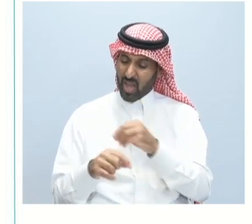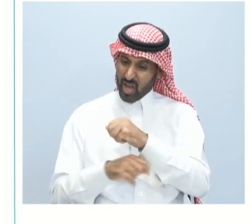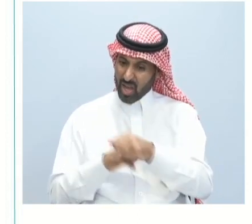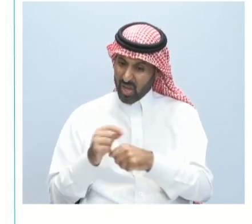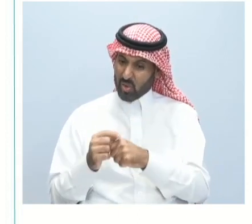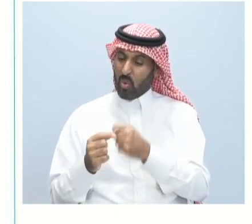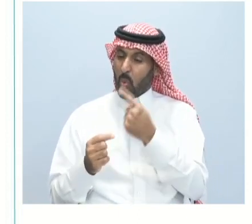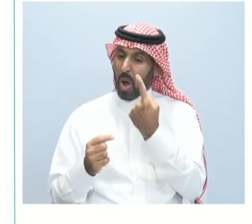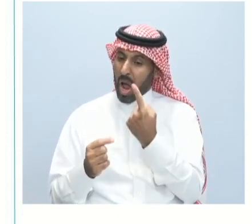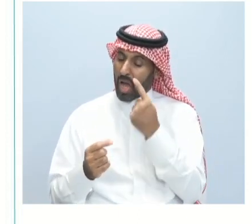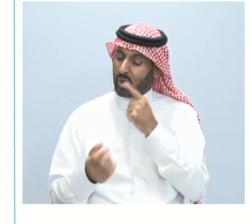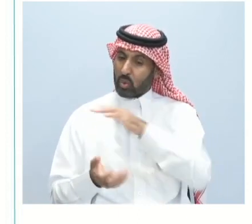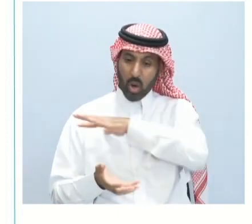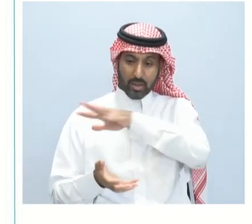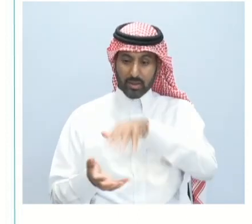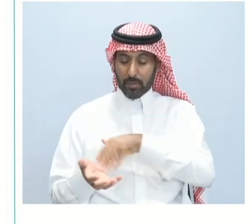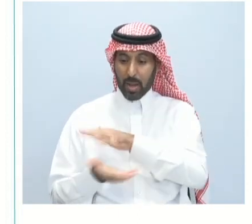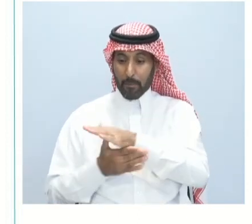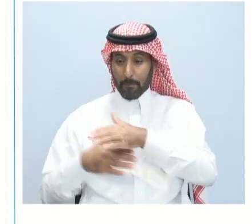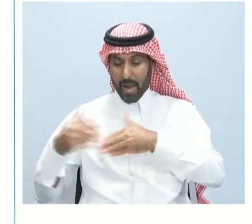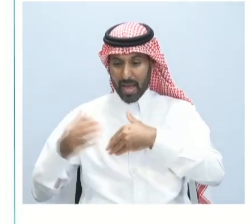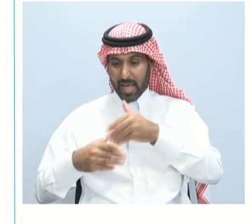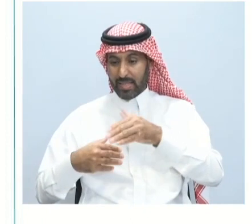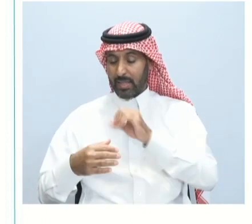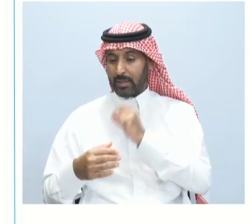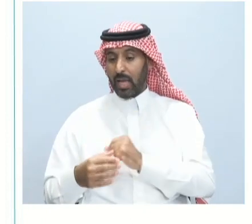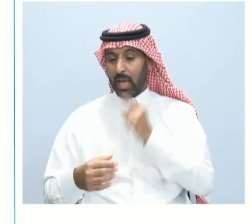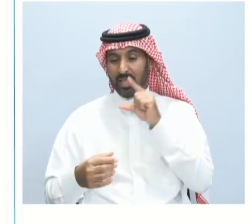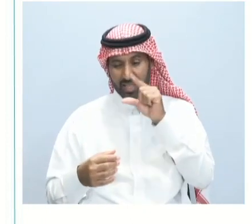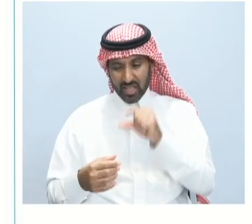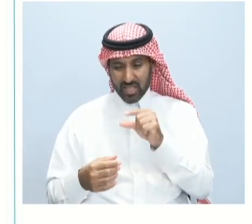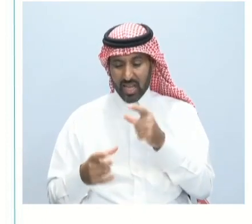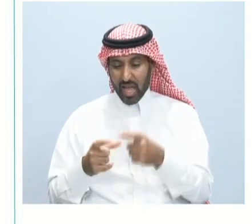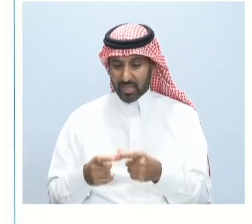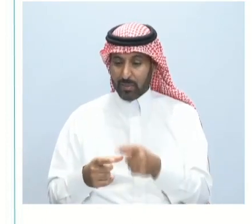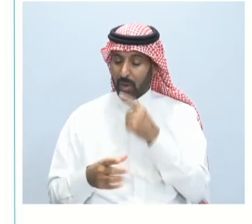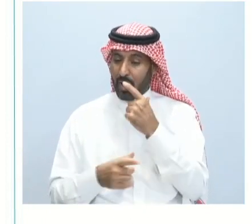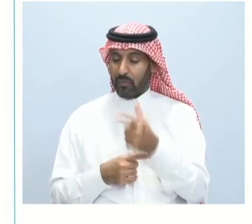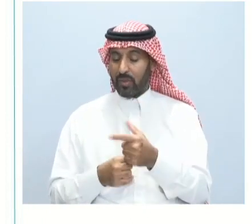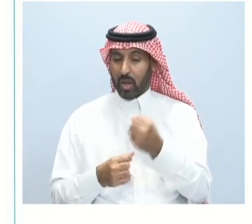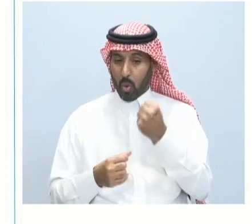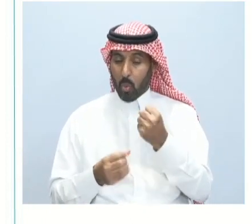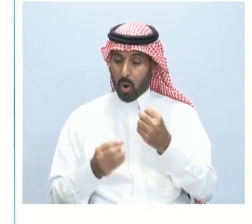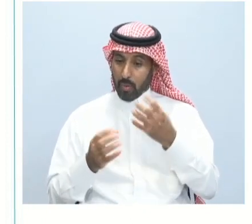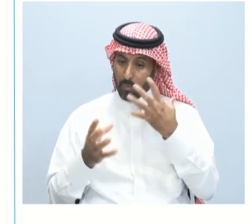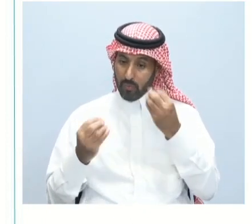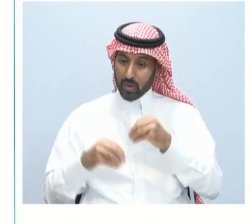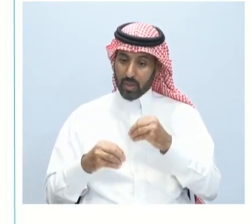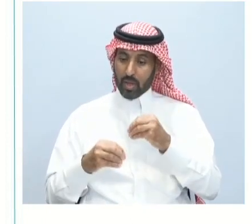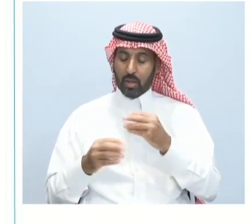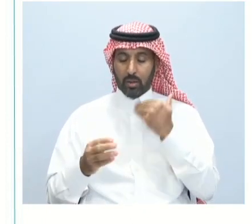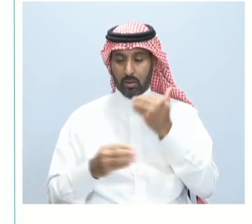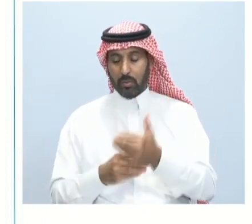المهارات المطلوبه وهدف واحد مثل تقليل حجم الفريق فان القوى المفرطه قابله للتطبيق